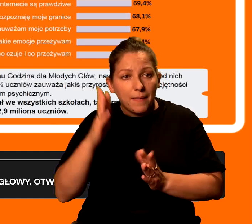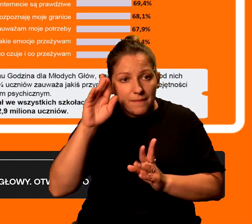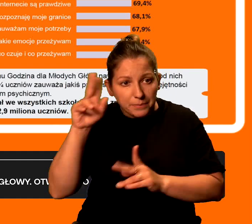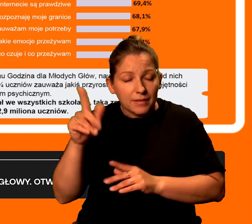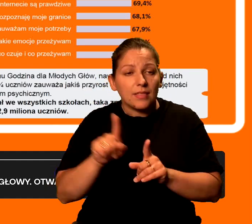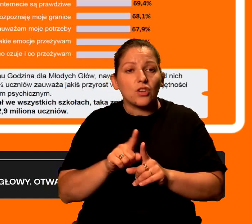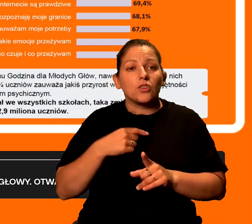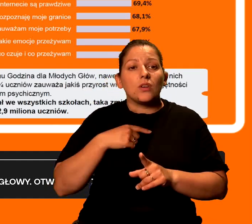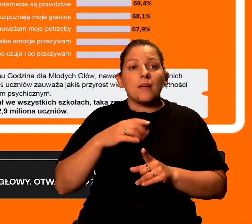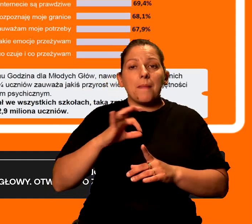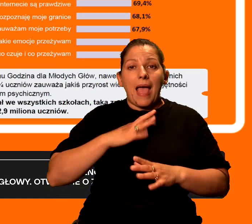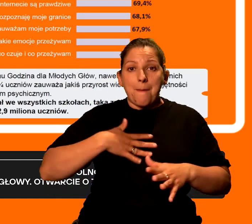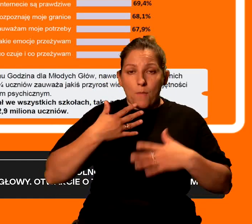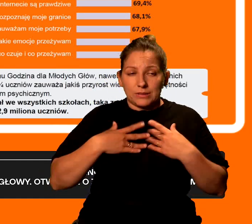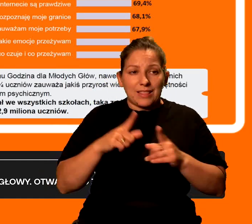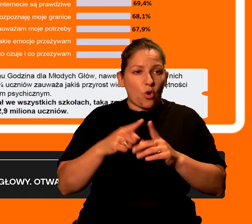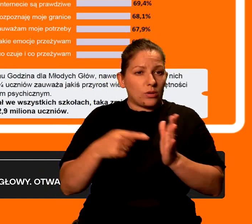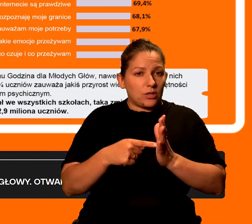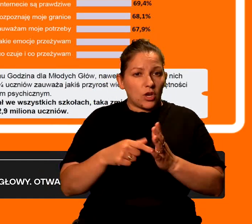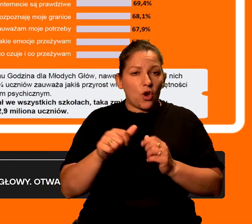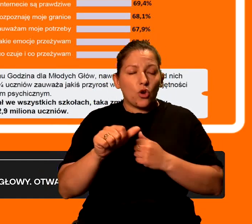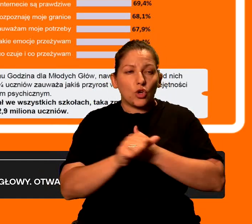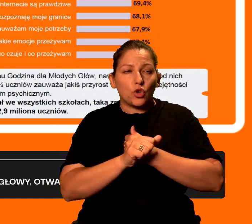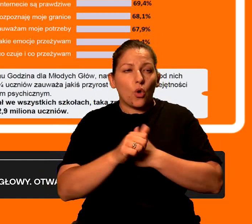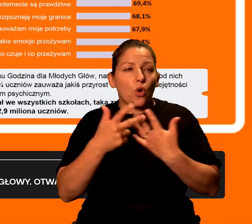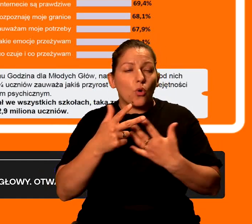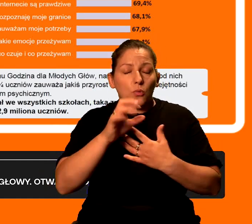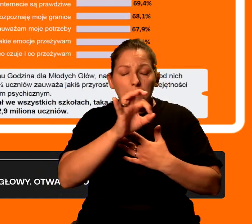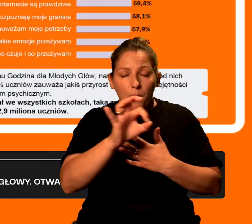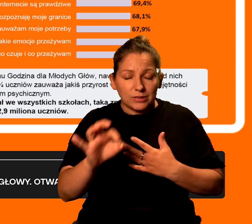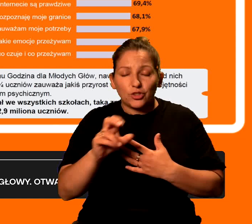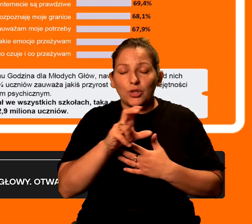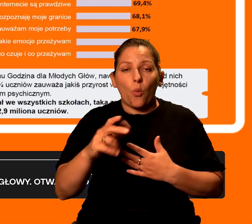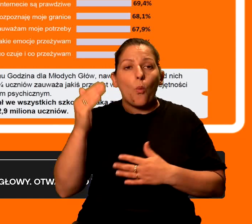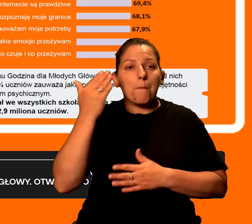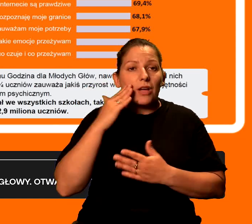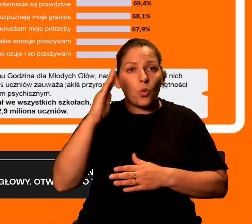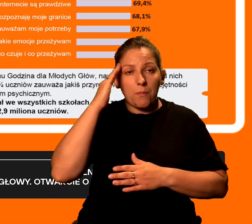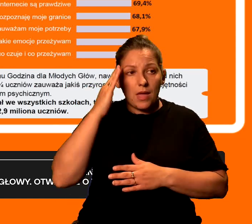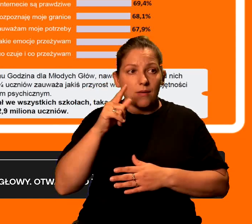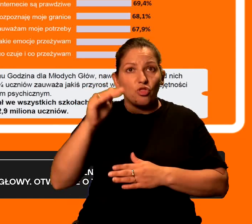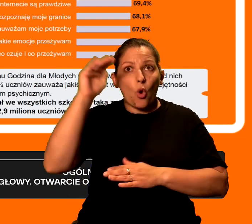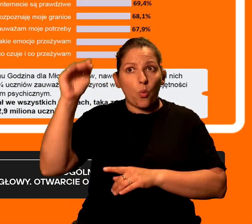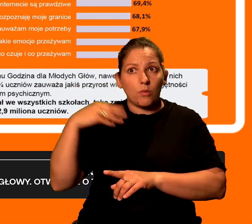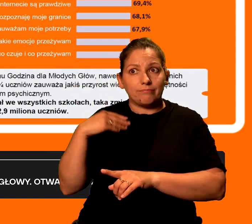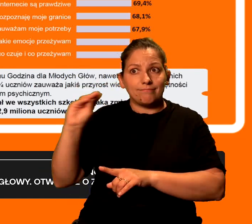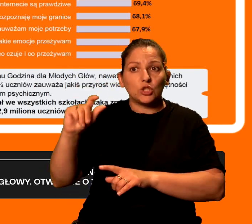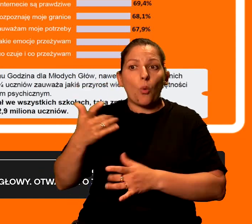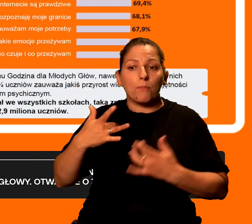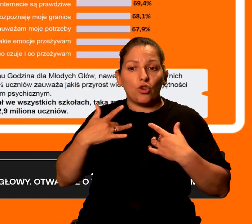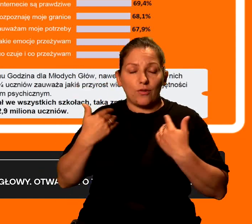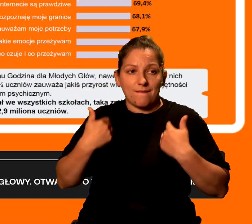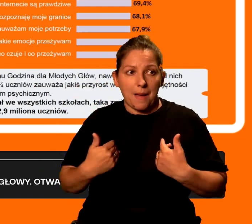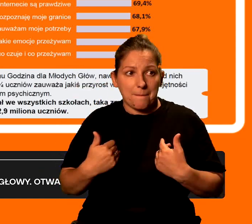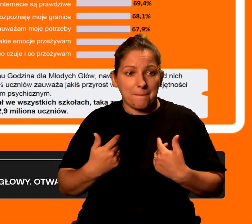I ostatnie, ale zobaczcie, to jest aż 60,8%. Czy bardziej umieją mówić dorosłym o tym, co czują i przeżywają? Słuchajcie,